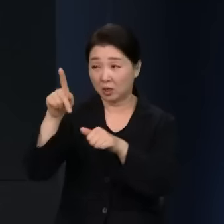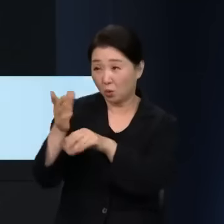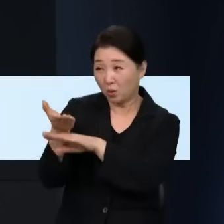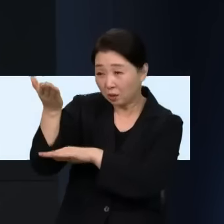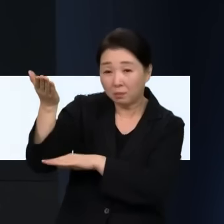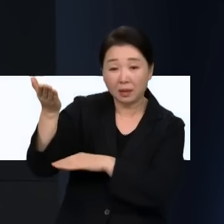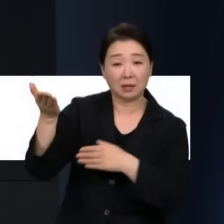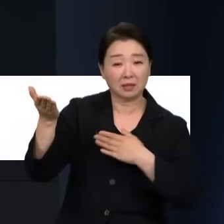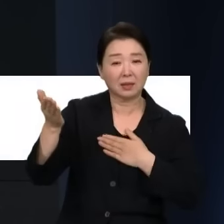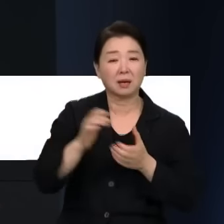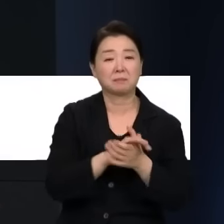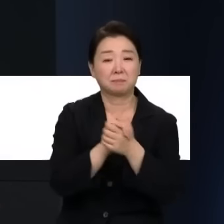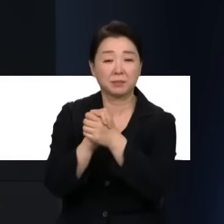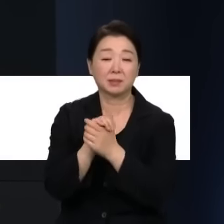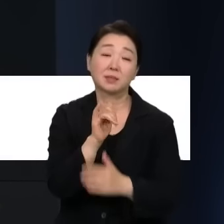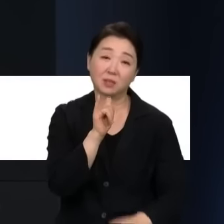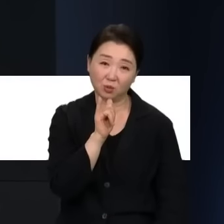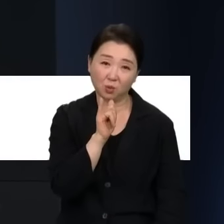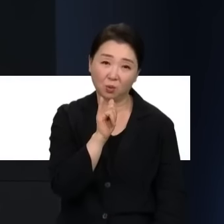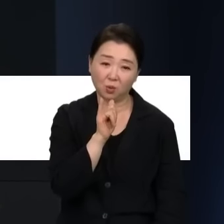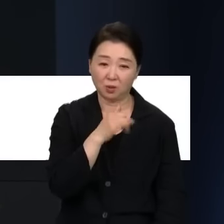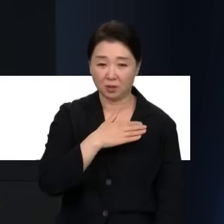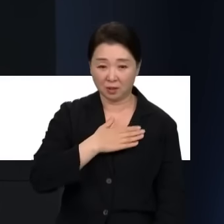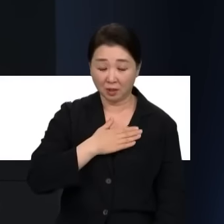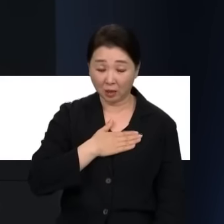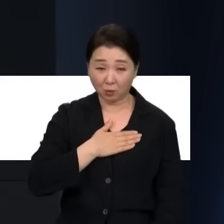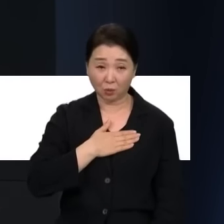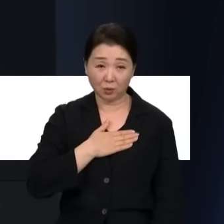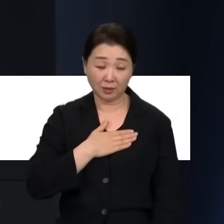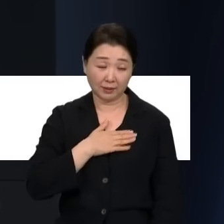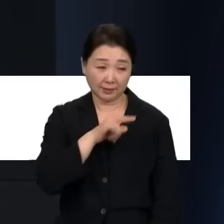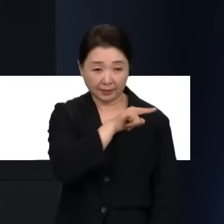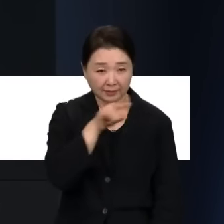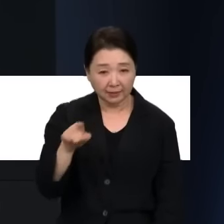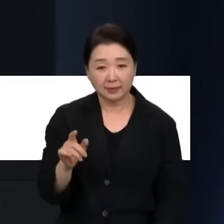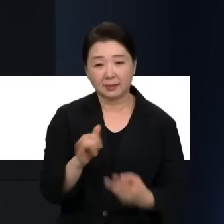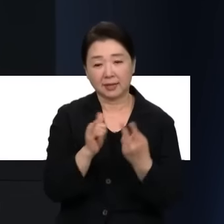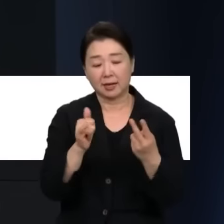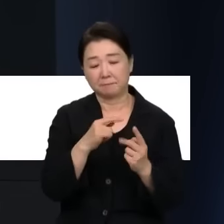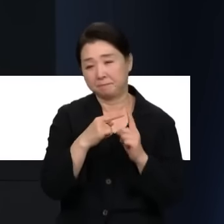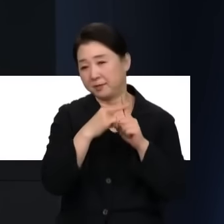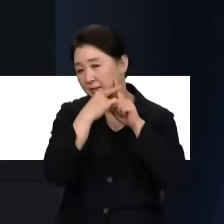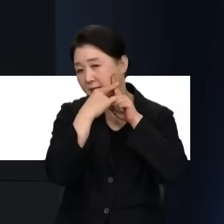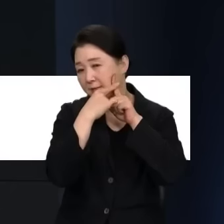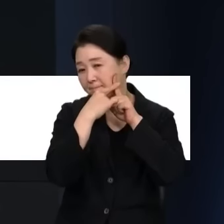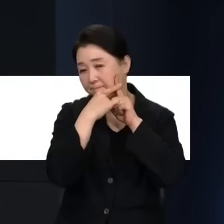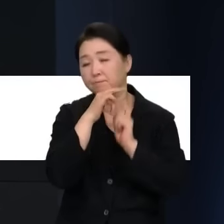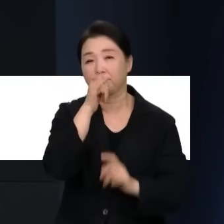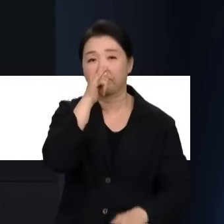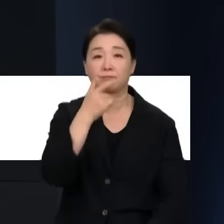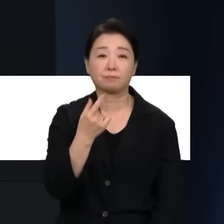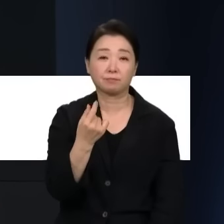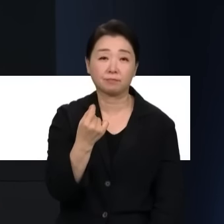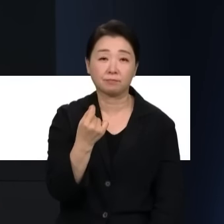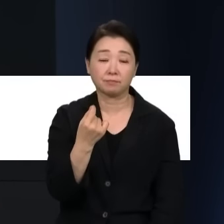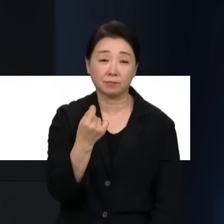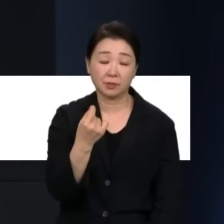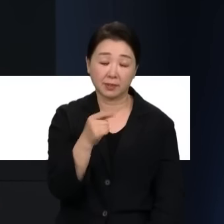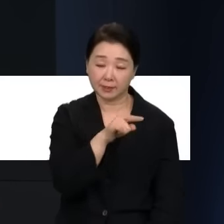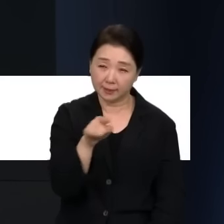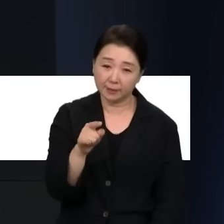저하고 굉장히 이제 친분이 있는 관계였고 저도 그분들하고 의리나 이런 부분이 사실 굉장히 있었습니다 그래서 그분들하고